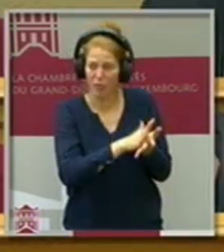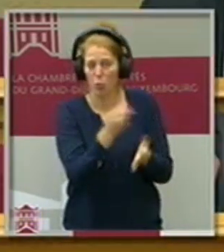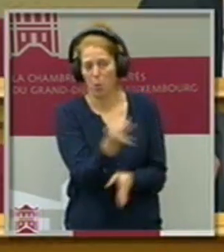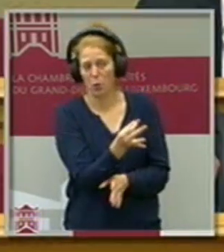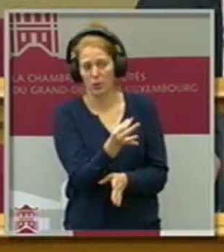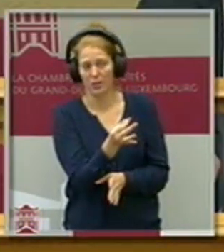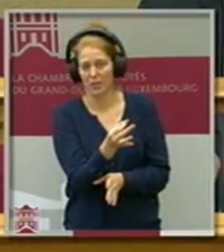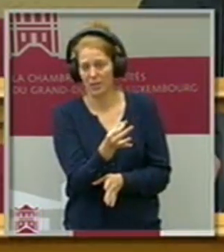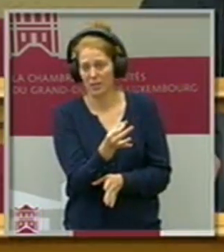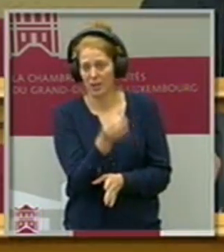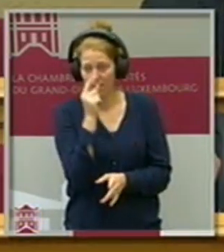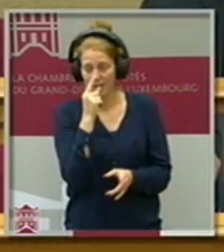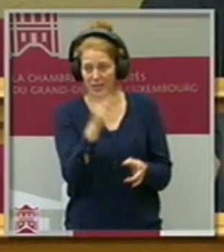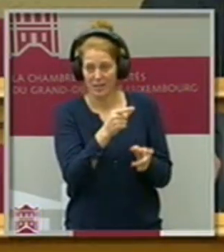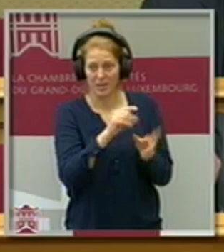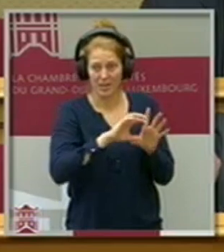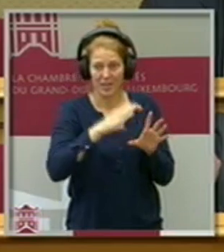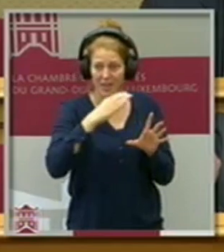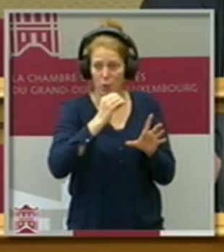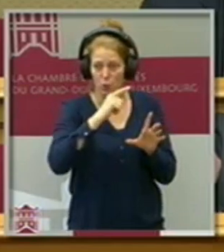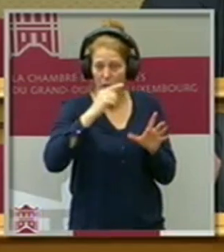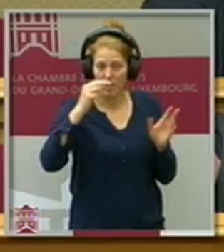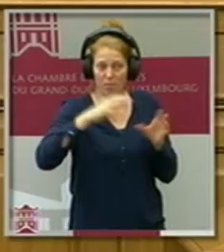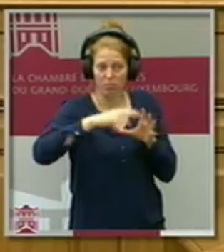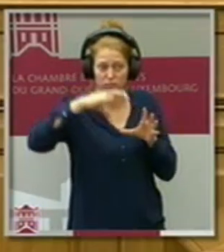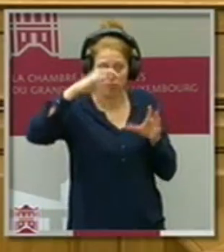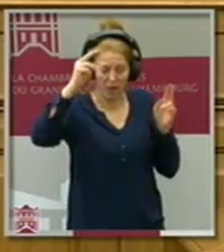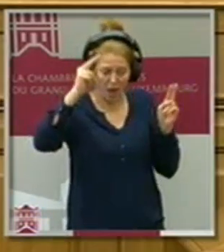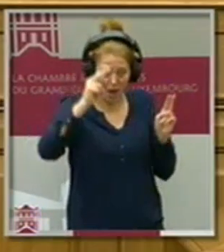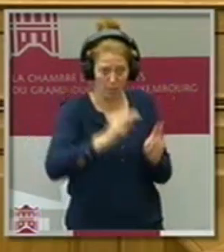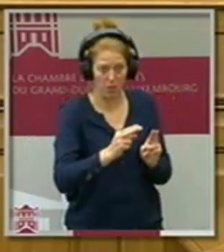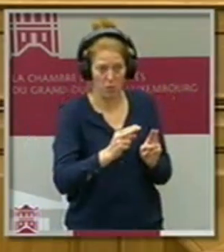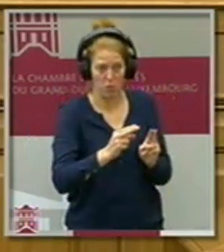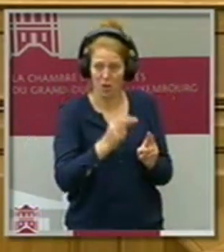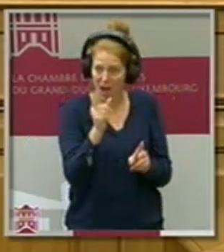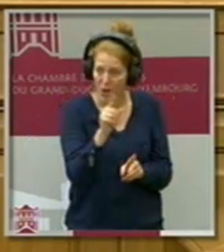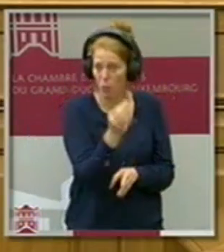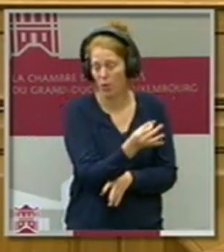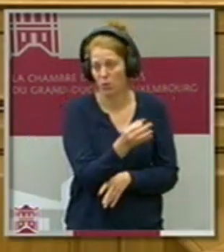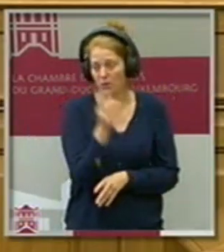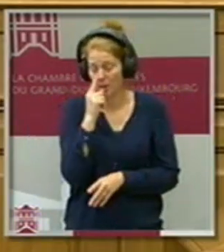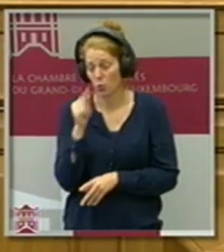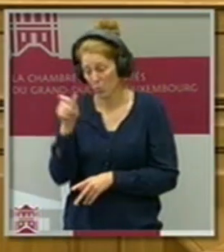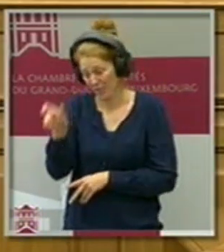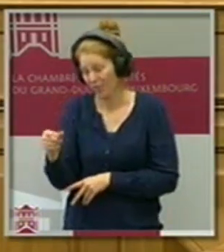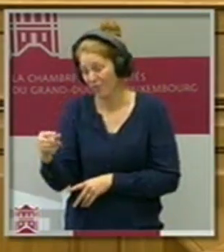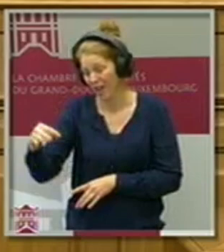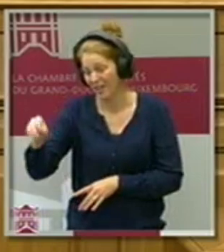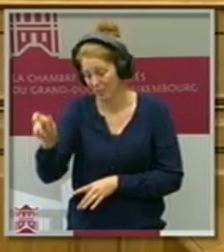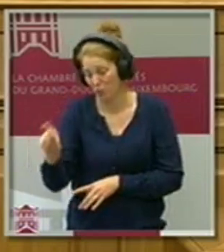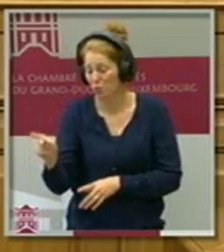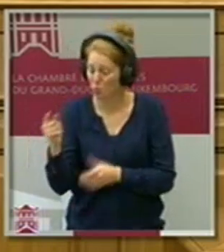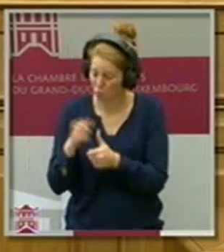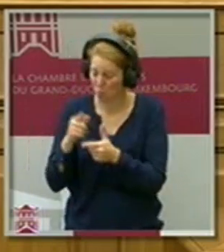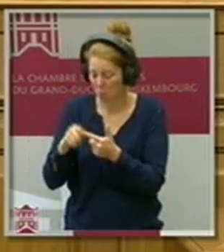eine Reduktion zu machen, dann verlieren wir an der Glaubwürdigkeit beim normalen Bürger, wenn man zu dem so, du musst heimmachen, und du musst das machen,